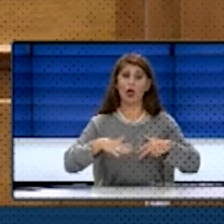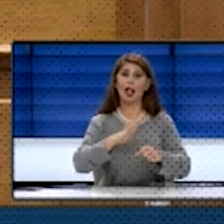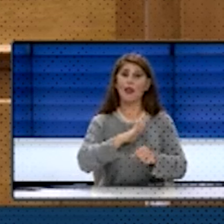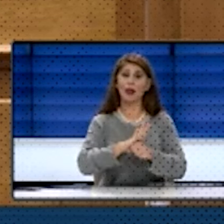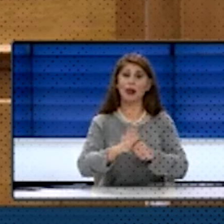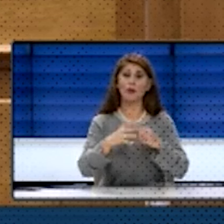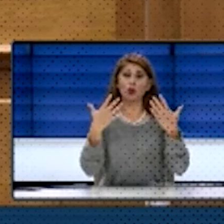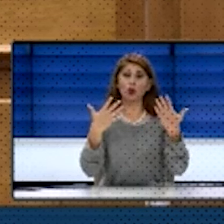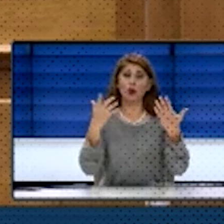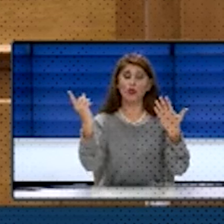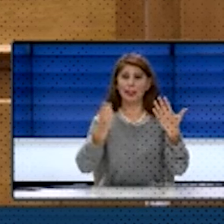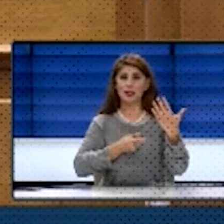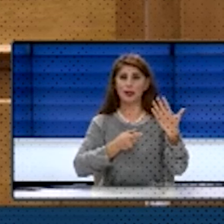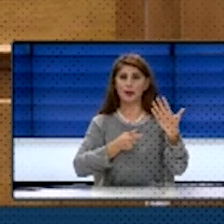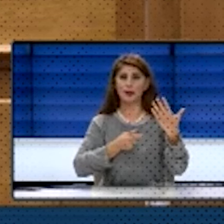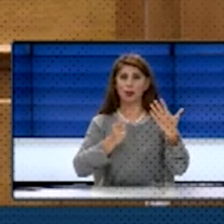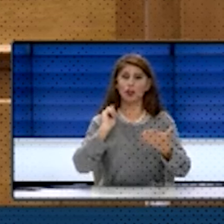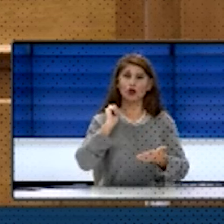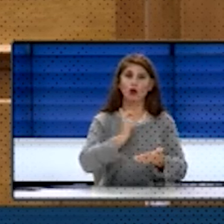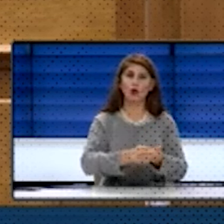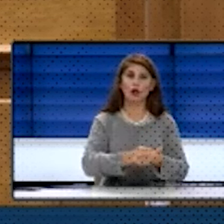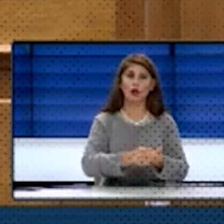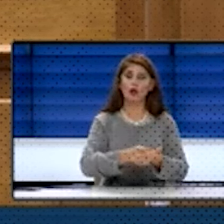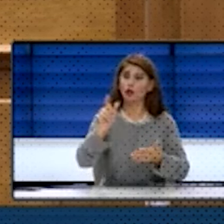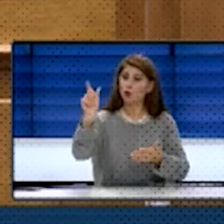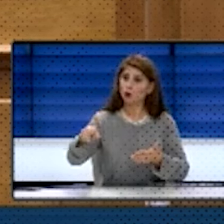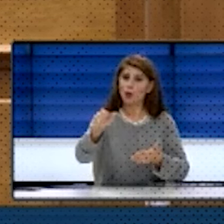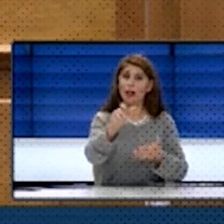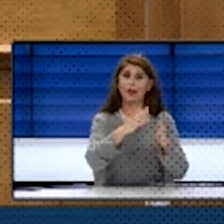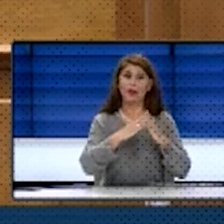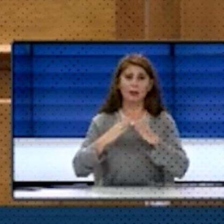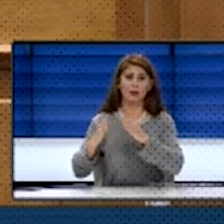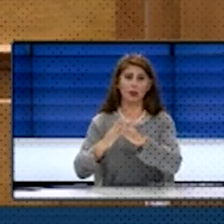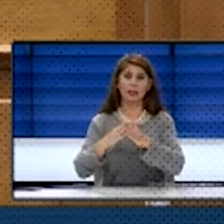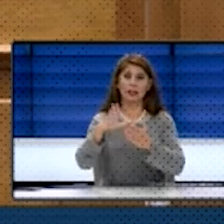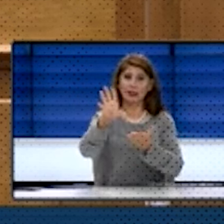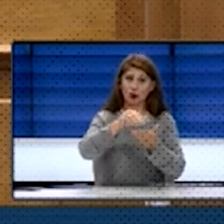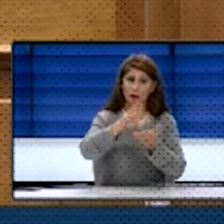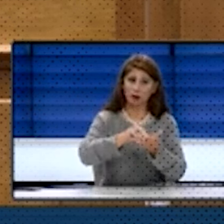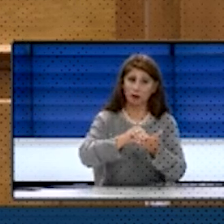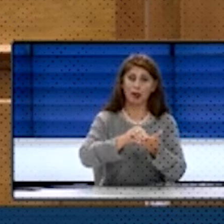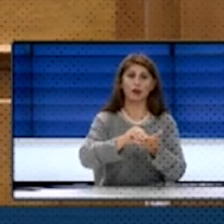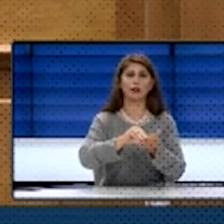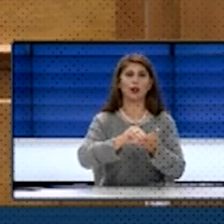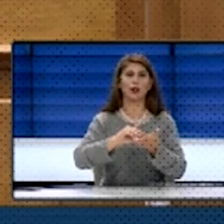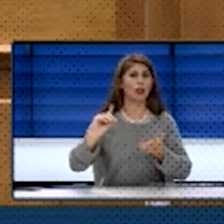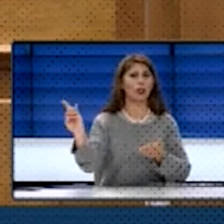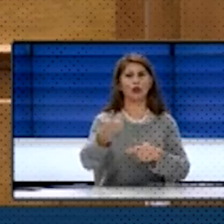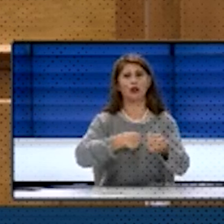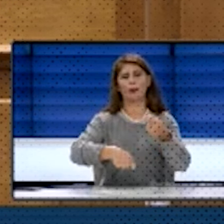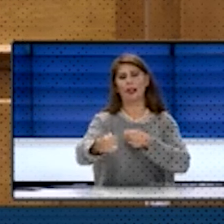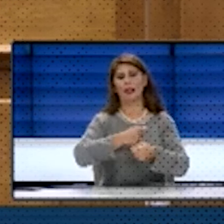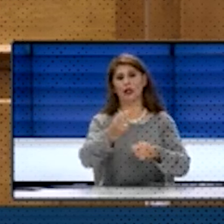καλύπτει το 10% των αγορών κάθε νοικοκυριού στα σούπερ μάρκετ και σε όλες τις